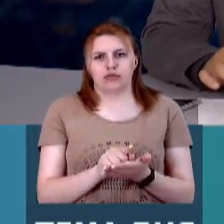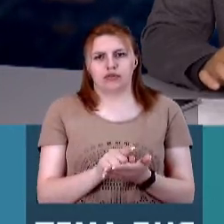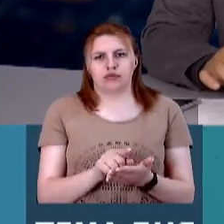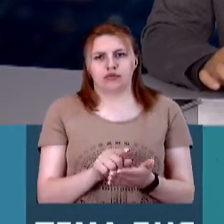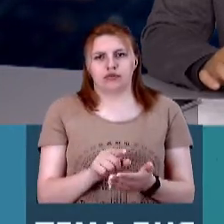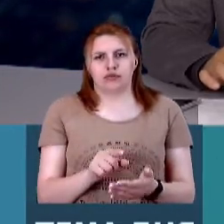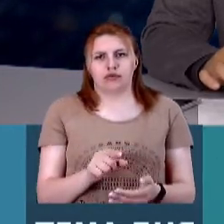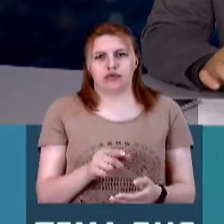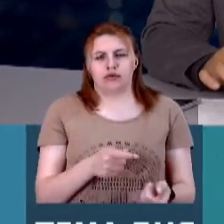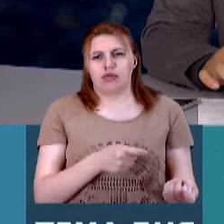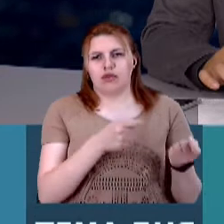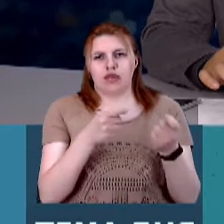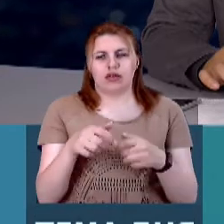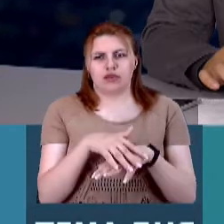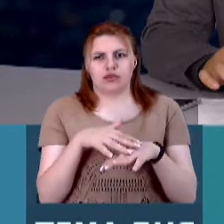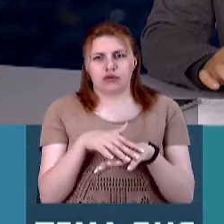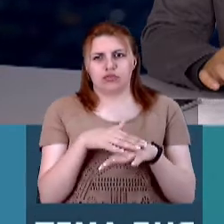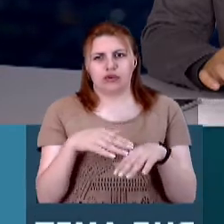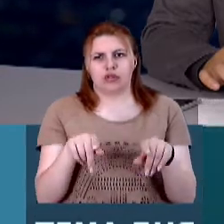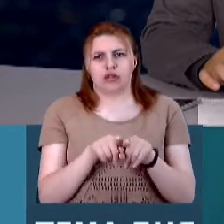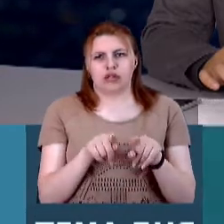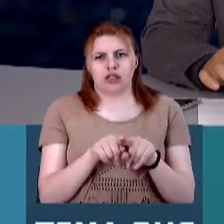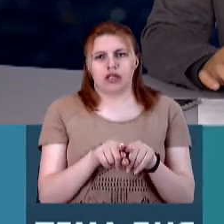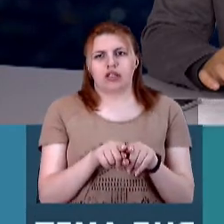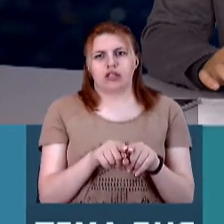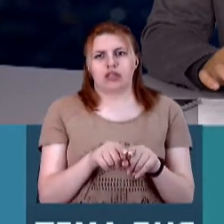нести в суспільстві такі пораженчі настрої,